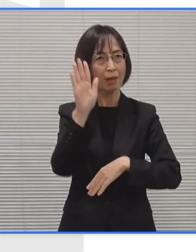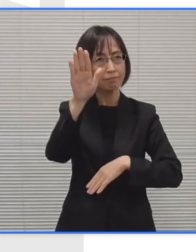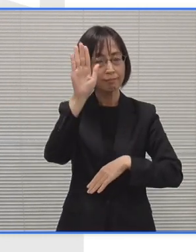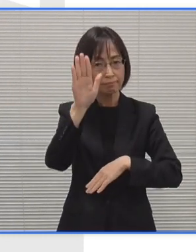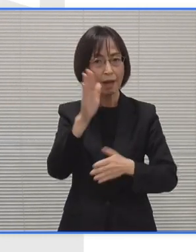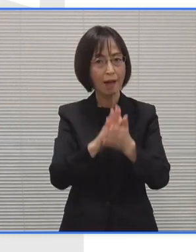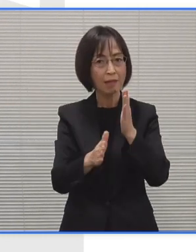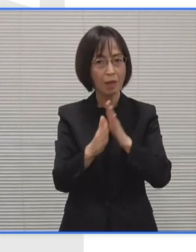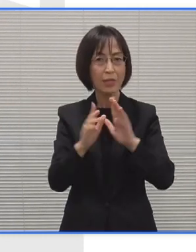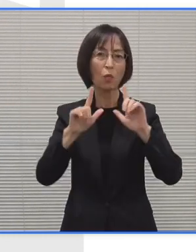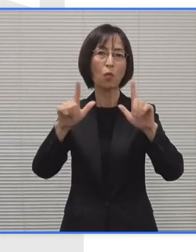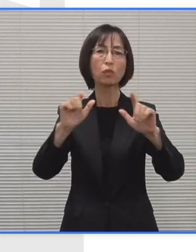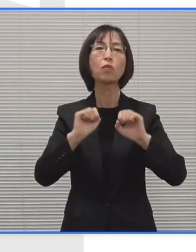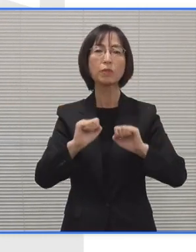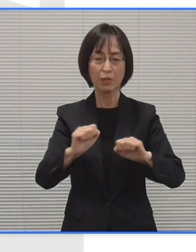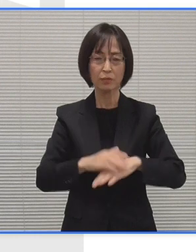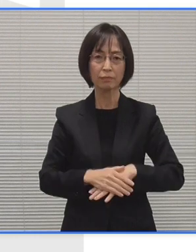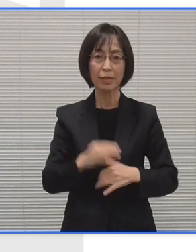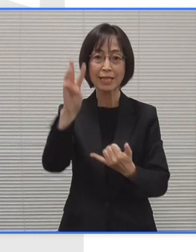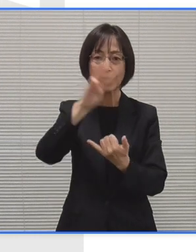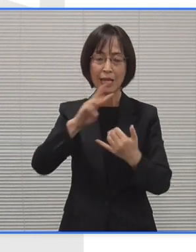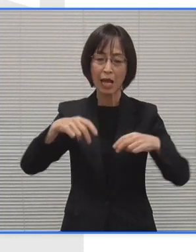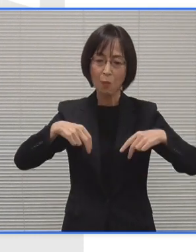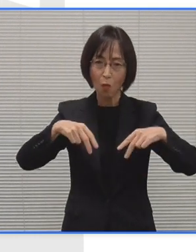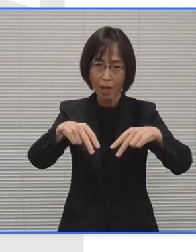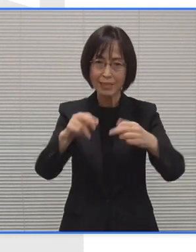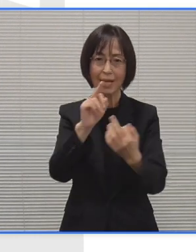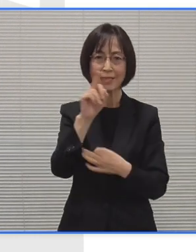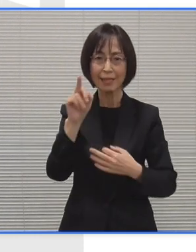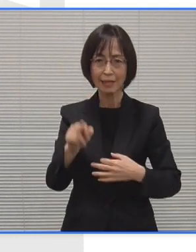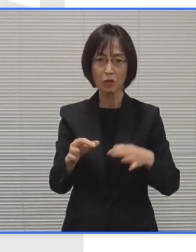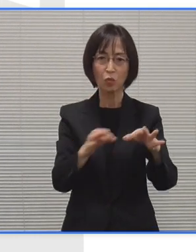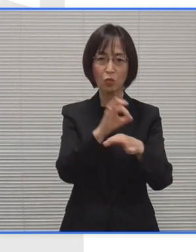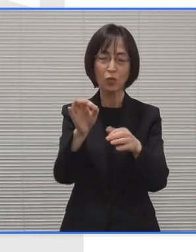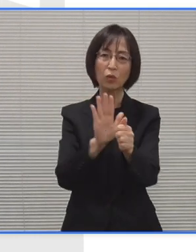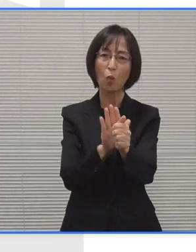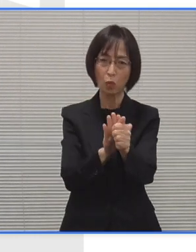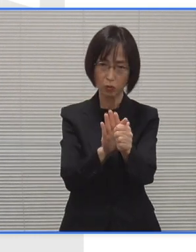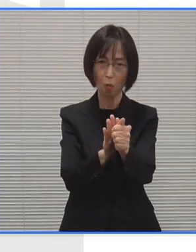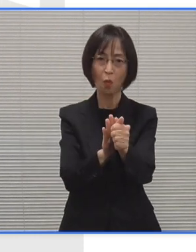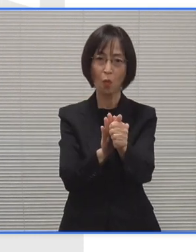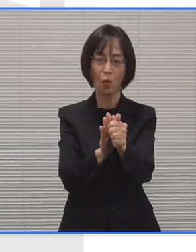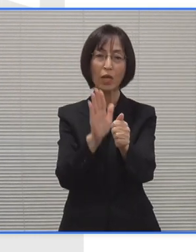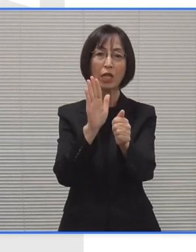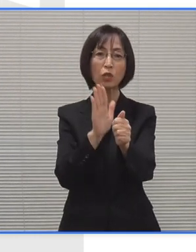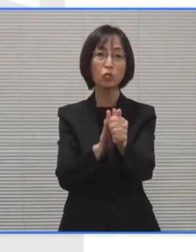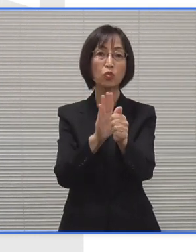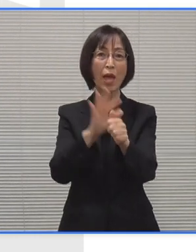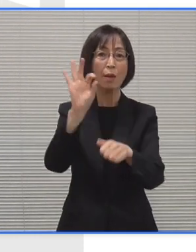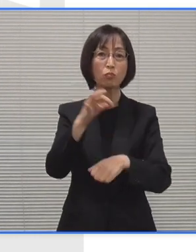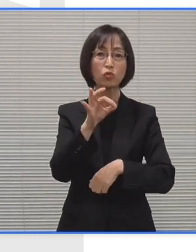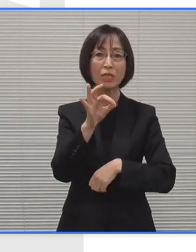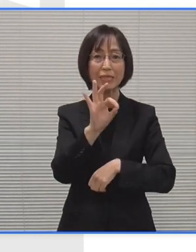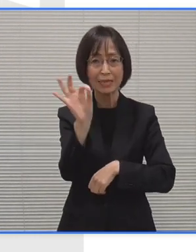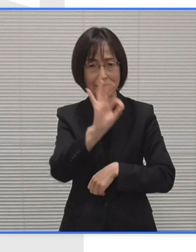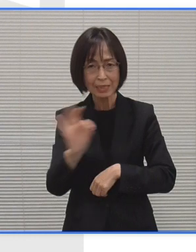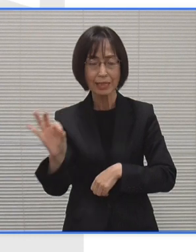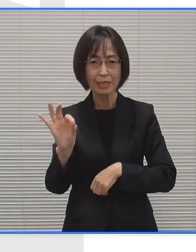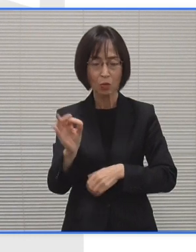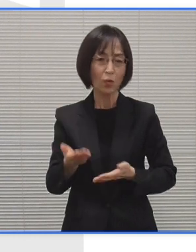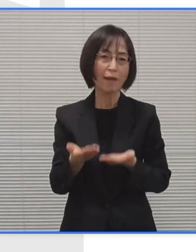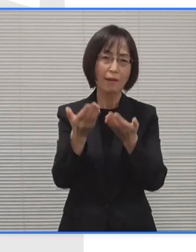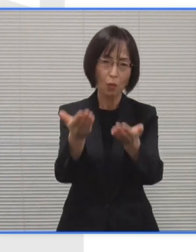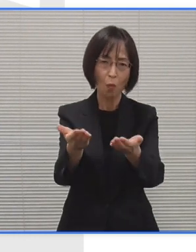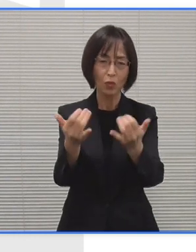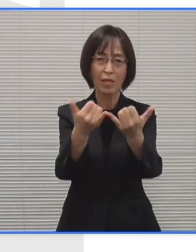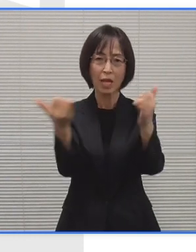いと思います。災害ボランティアセンターの運営補助ですとか、 救援物資の提供ですとか、